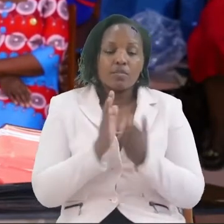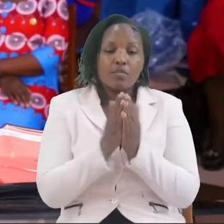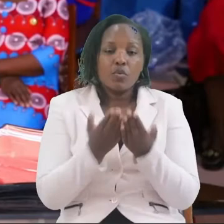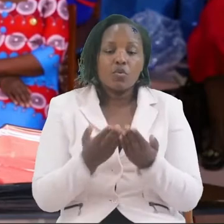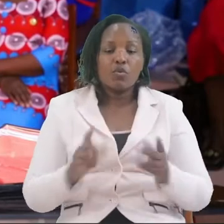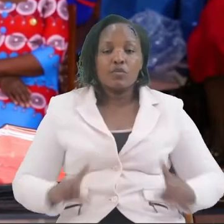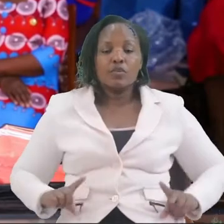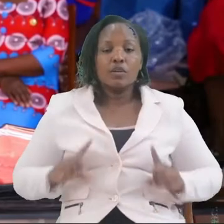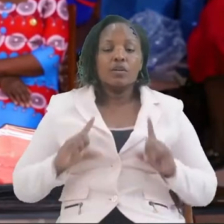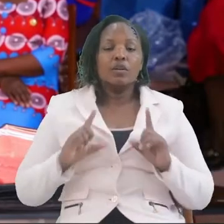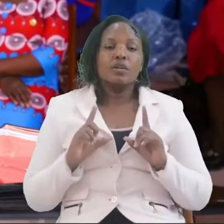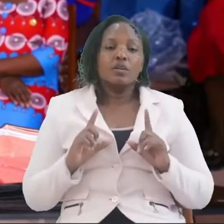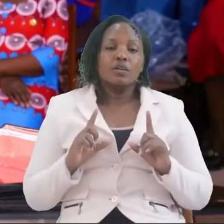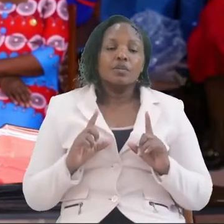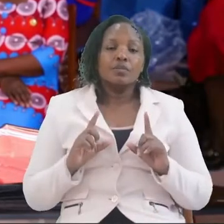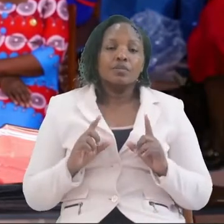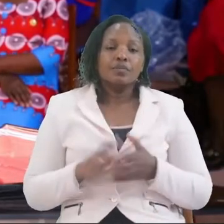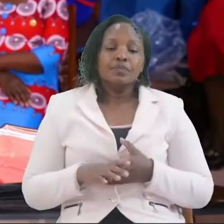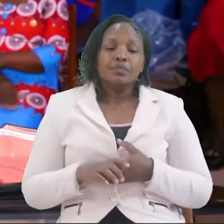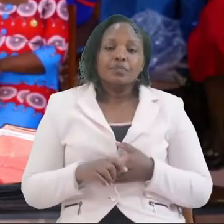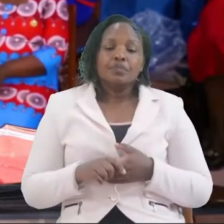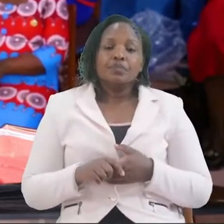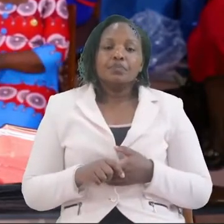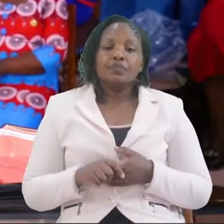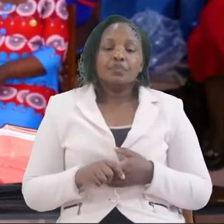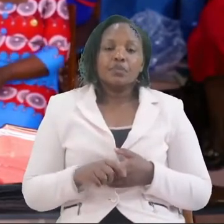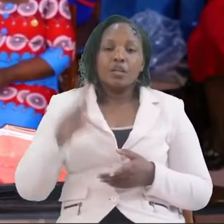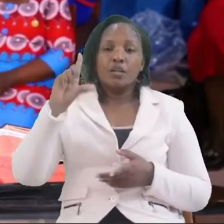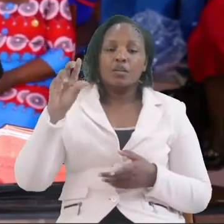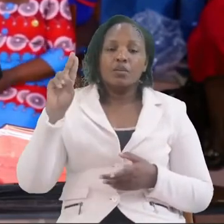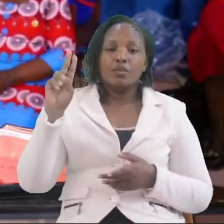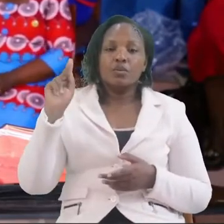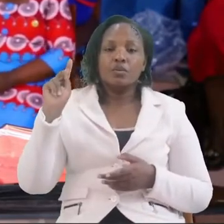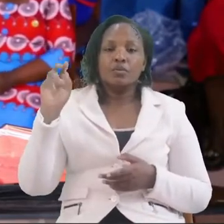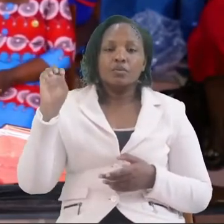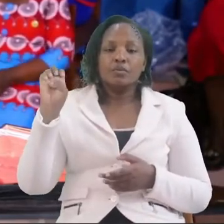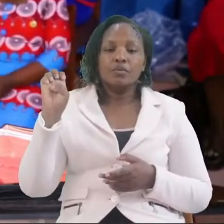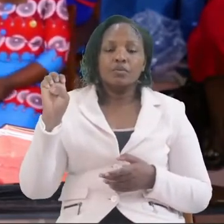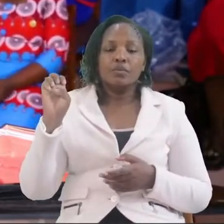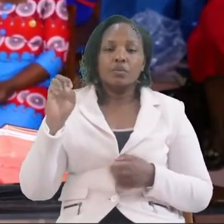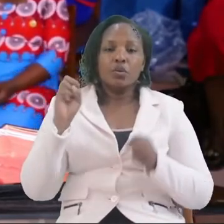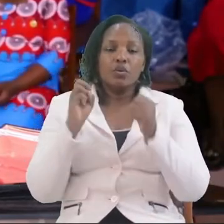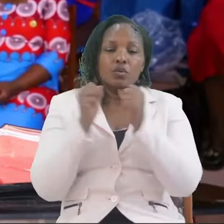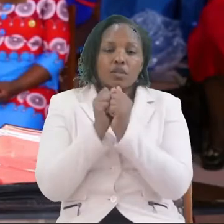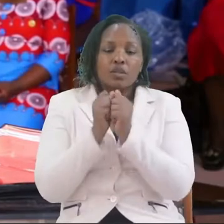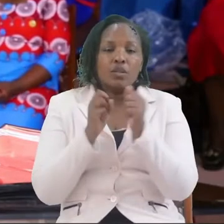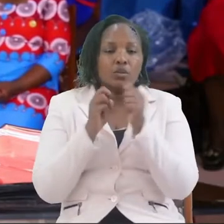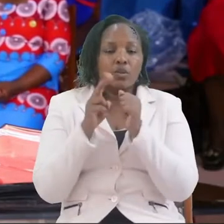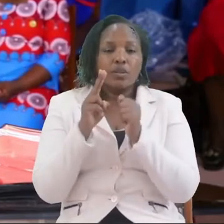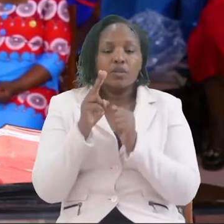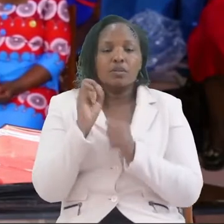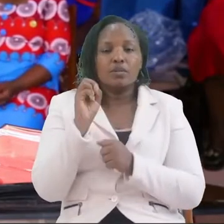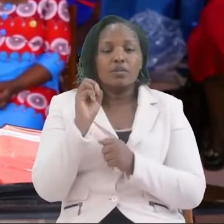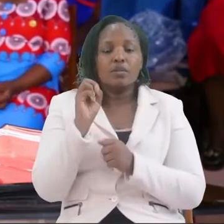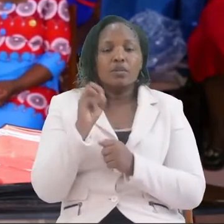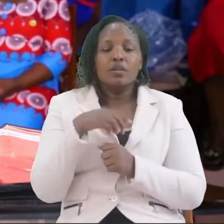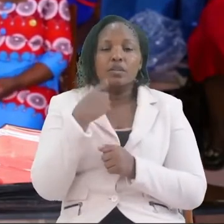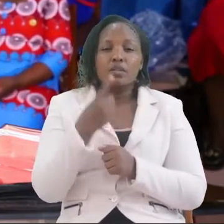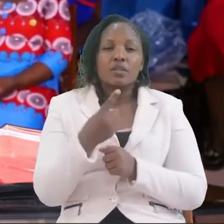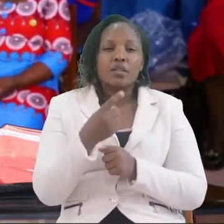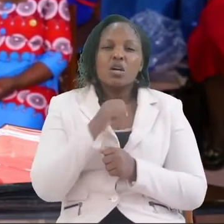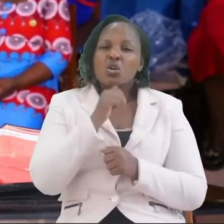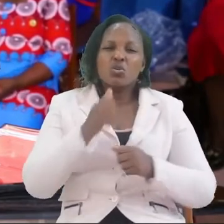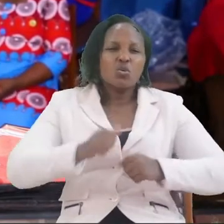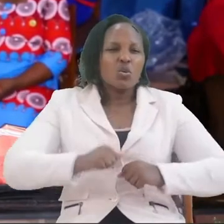uzima. Sitasoma lakini nitaelezea Luka Mtakatifu 10:20. Neno lake ninasema, msifurahie